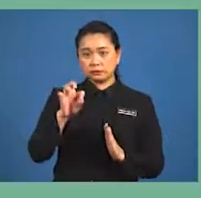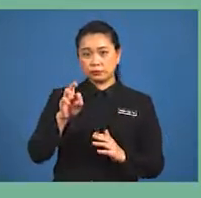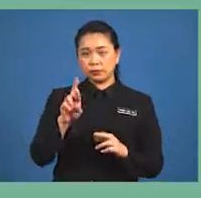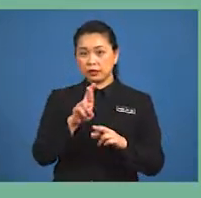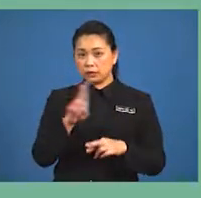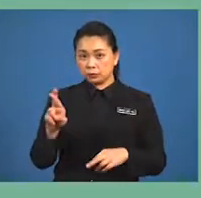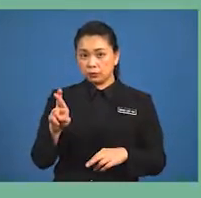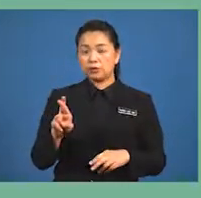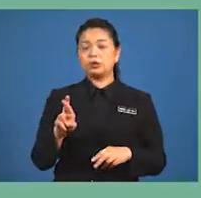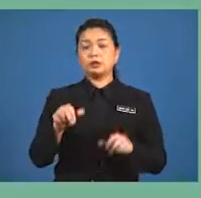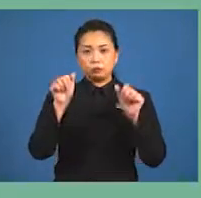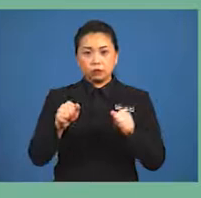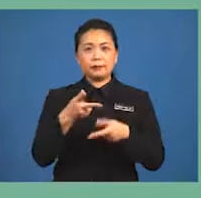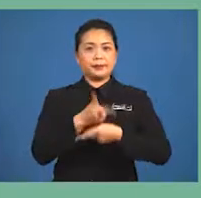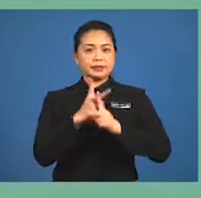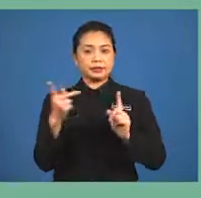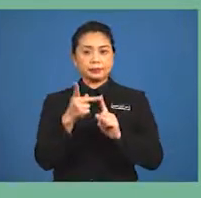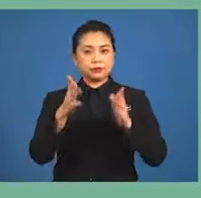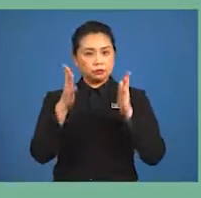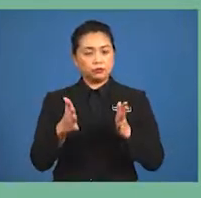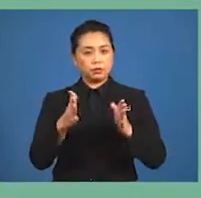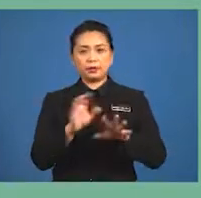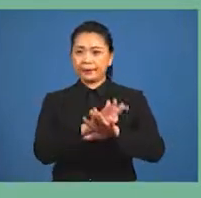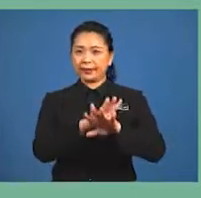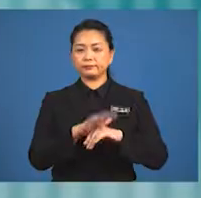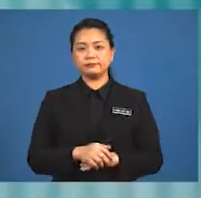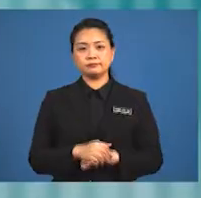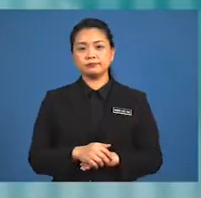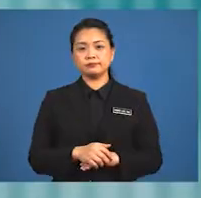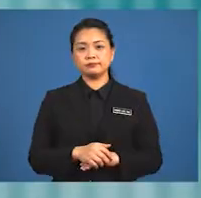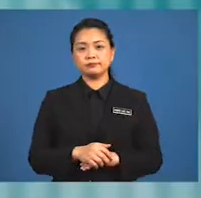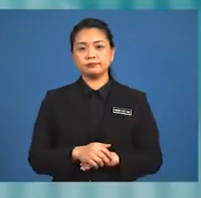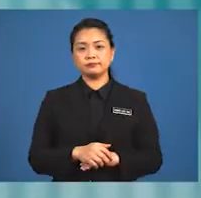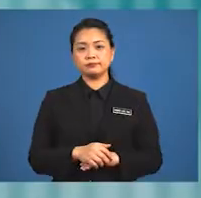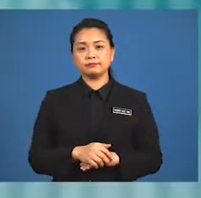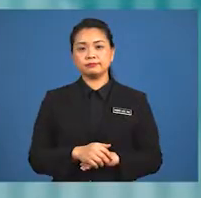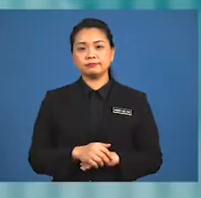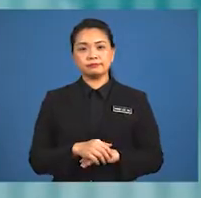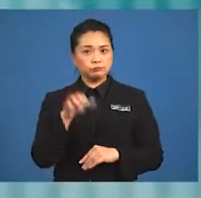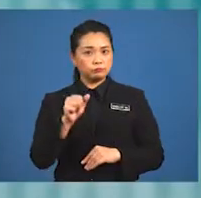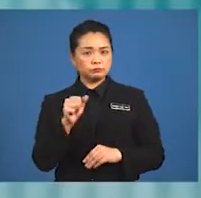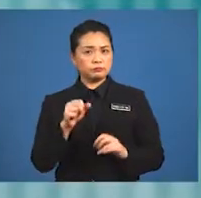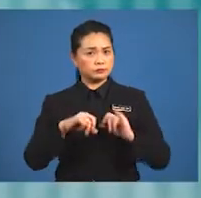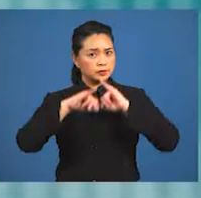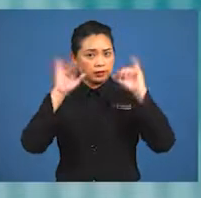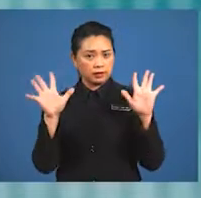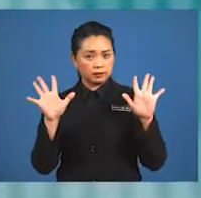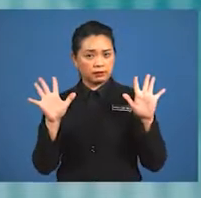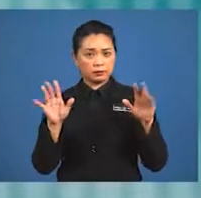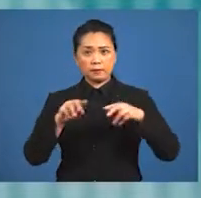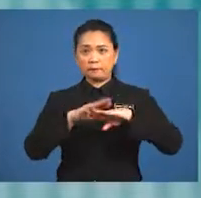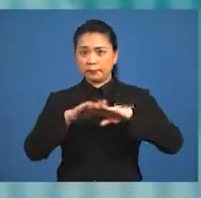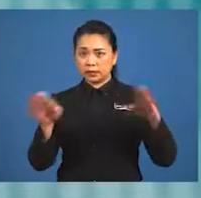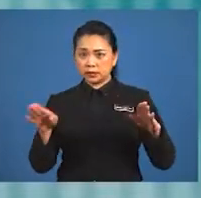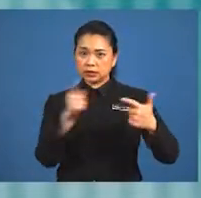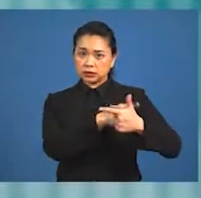boleh dipinjamkan kepada orang ramai. baiklah. Adakah kamu jelas dengan perbezaan kadar rezerv